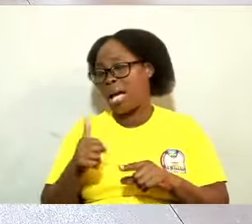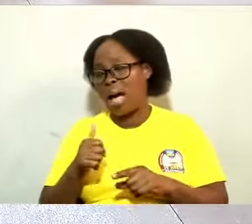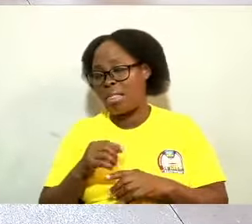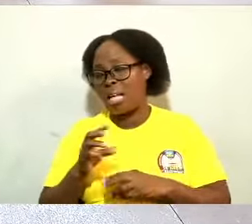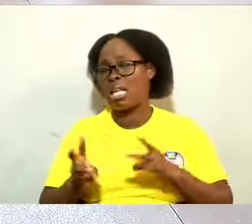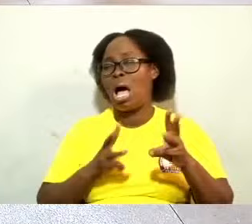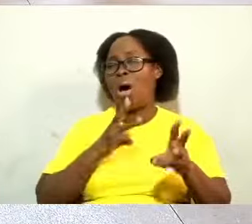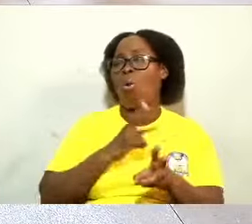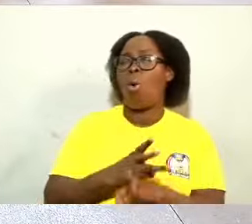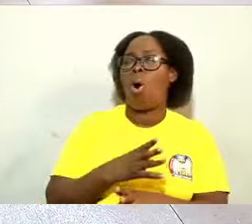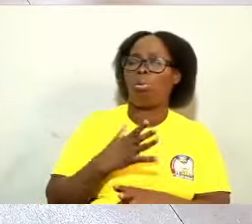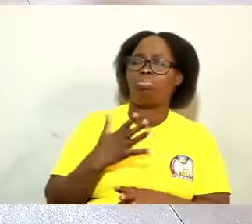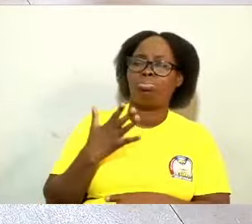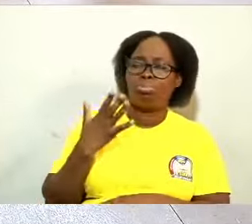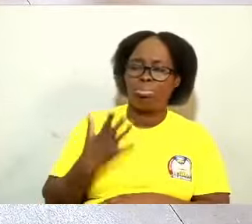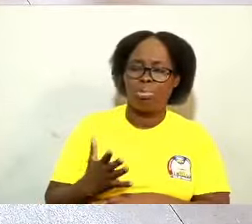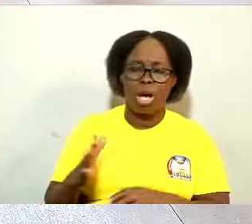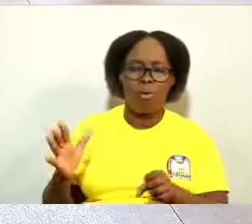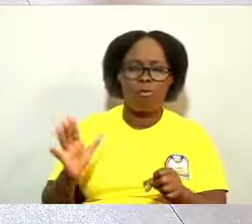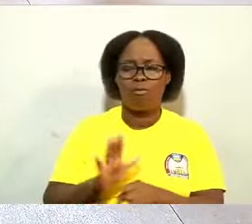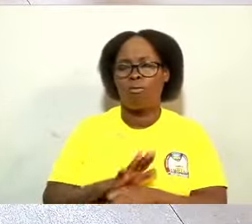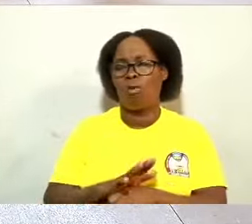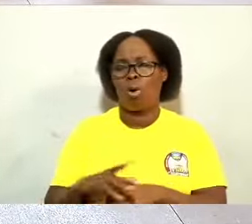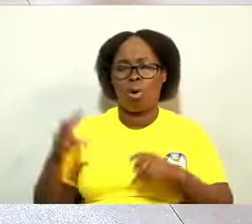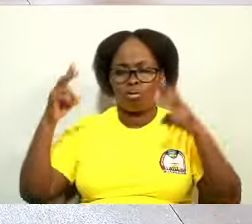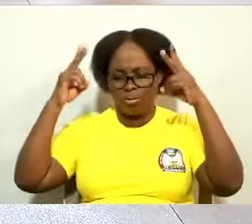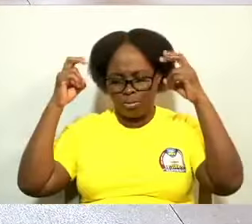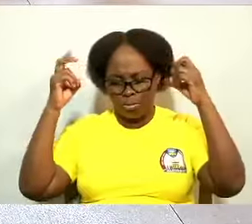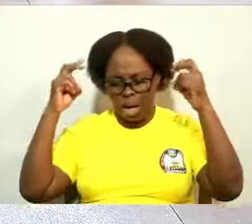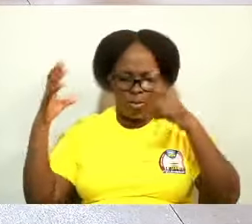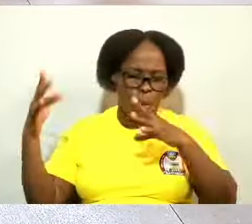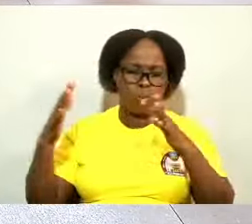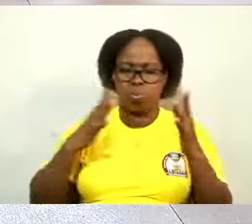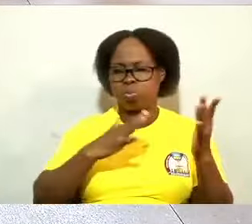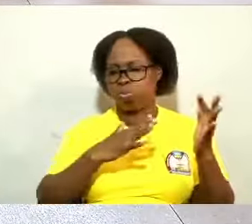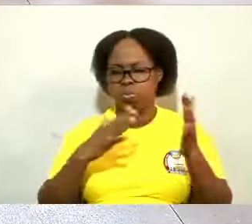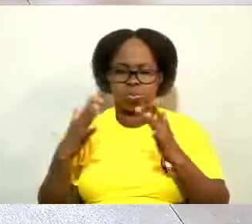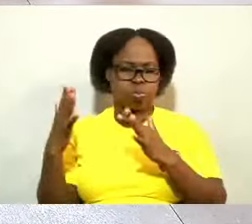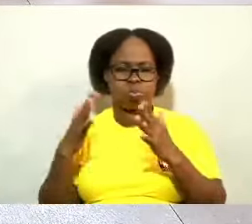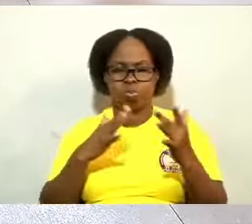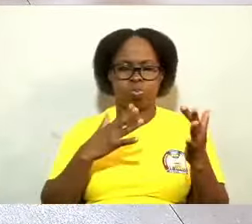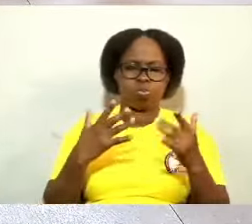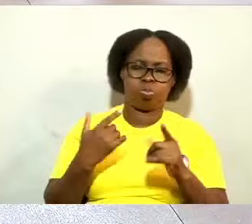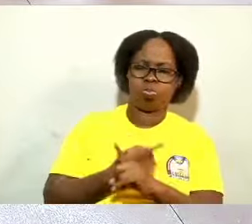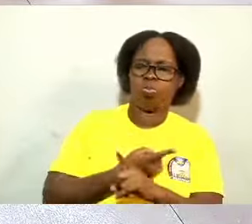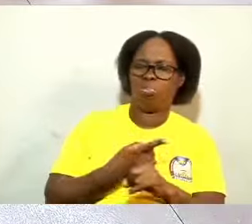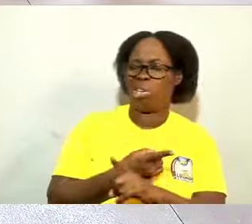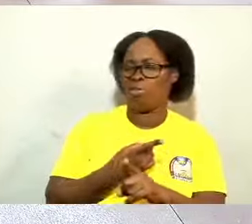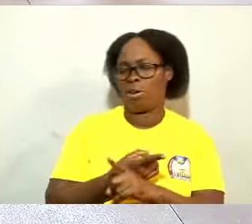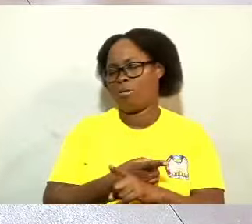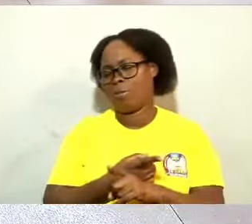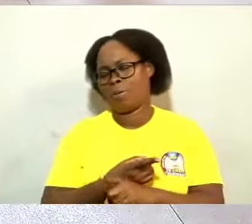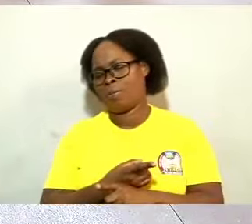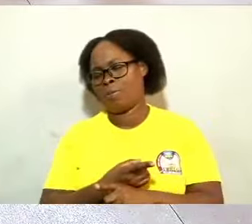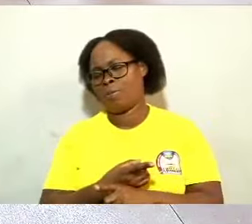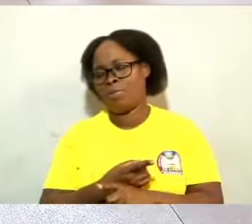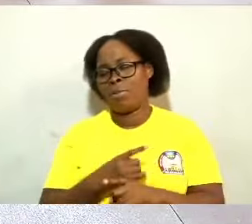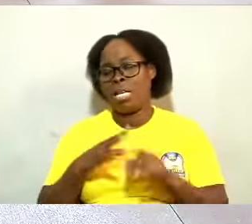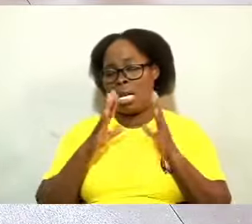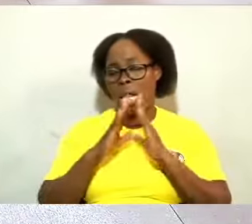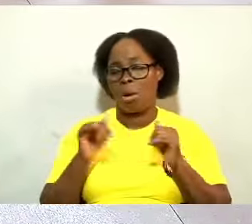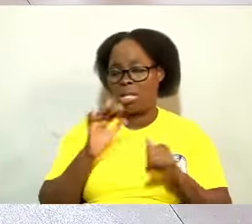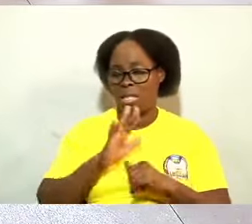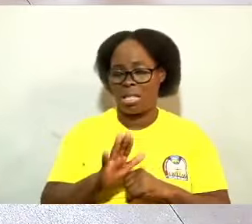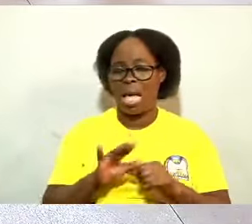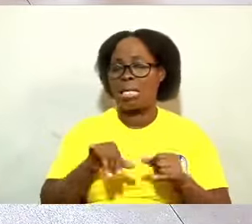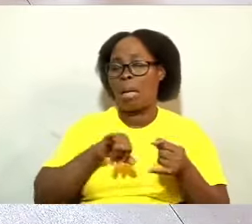wa pepo wabaya katika ulimwengu wa roho. Wana mazingira katika mazingira katika nyumba zao,